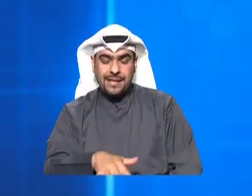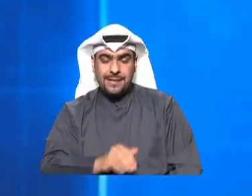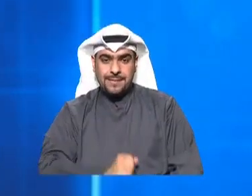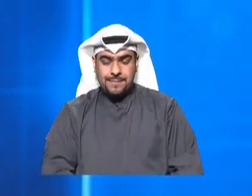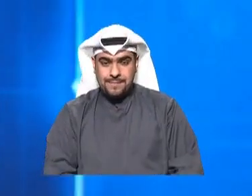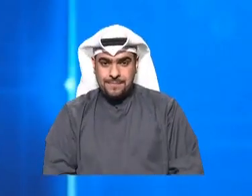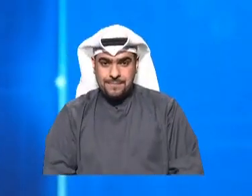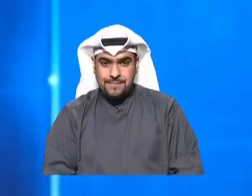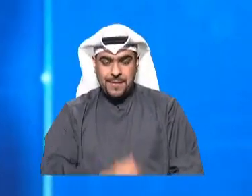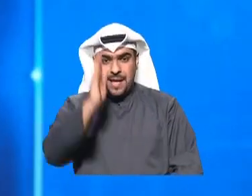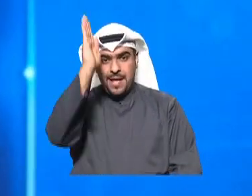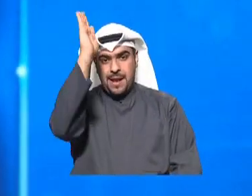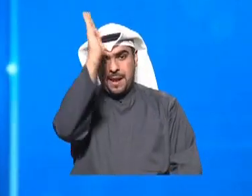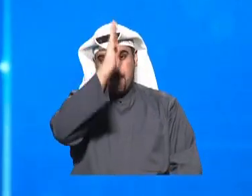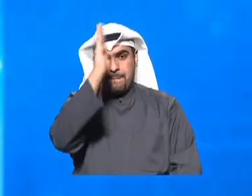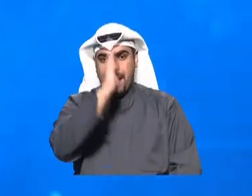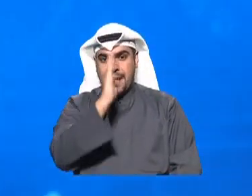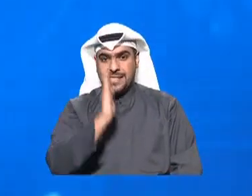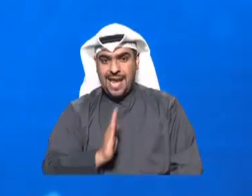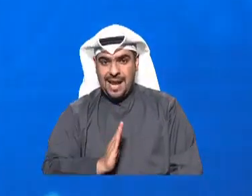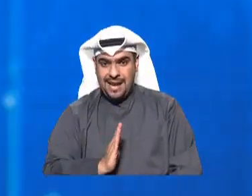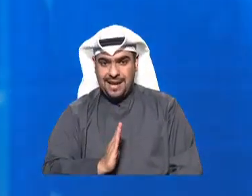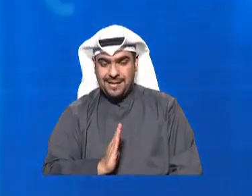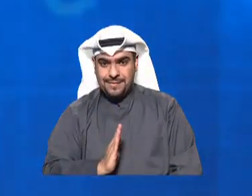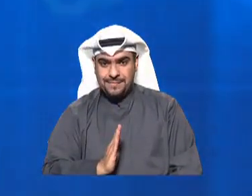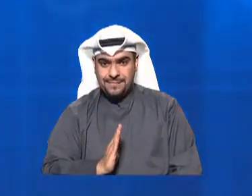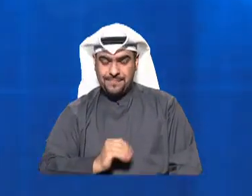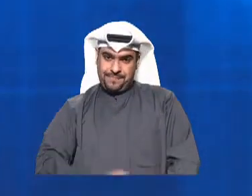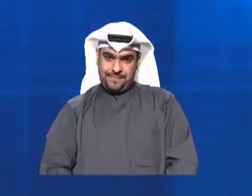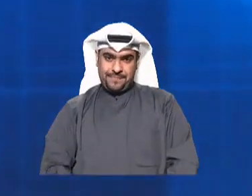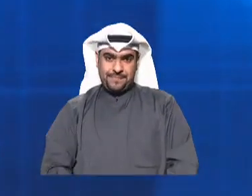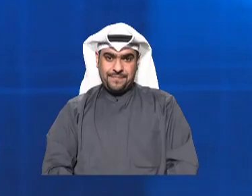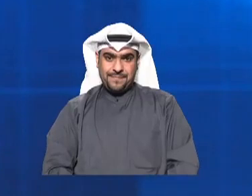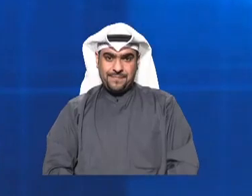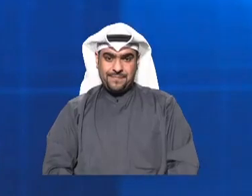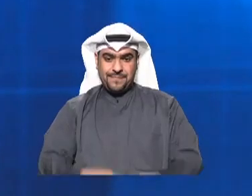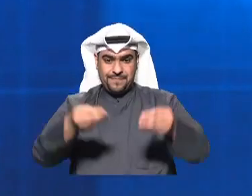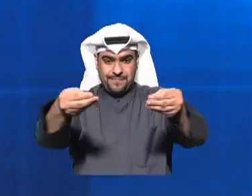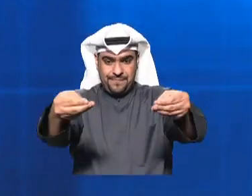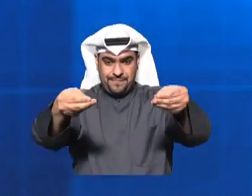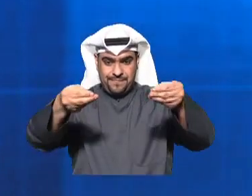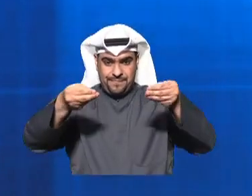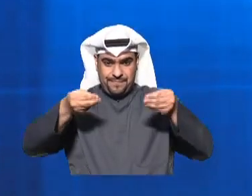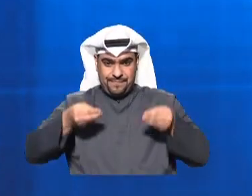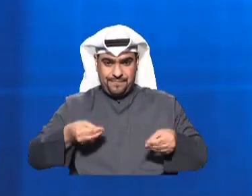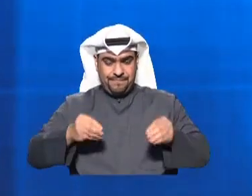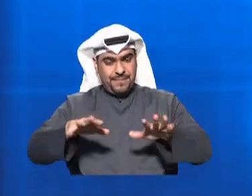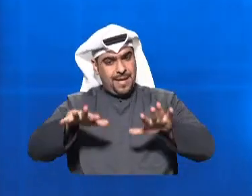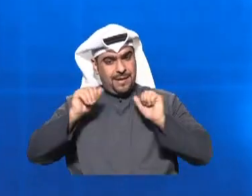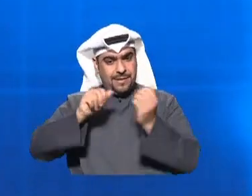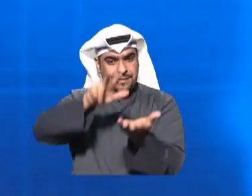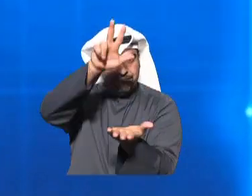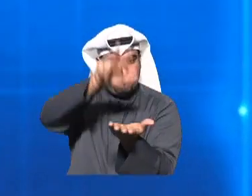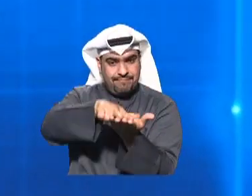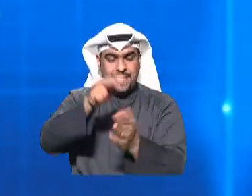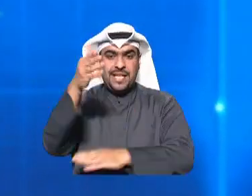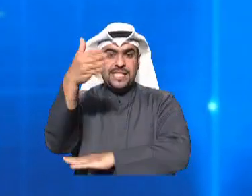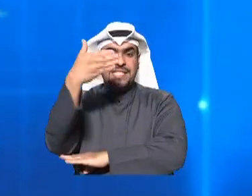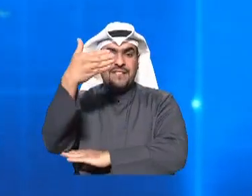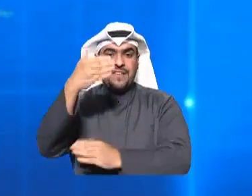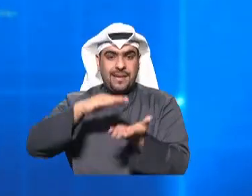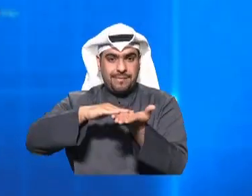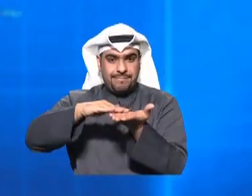هولاند سفيرا لجمهورية البرازيل الاتحادية، وذلك كسفراء لبلادهم لدى دولة